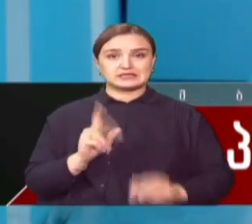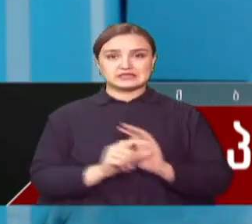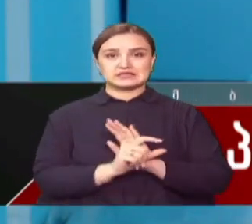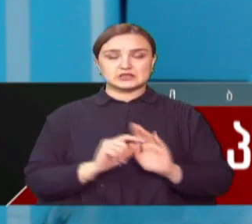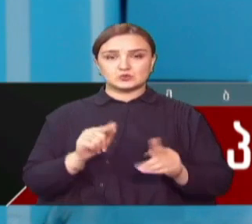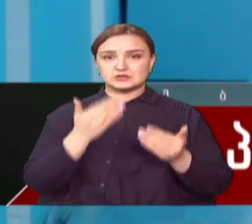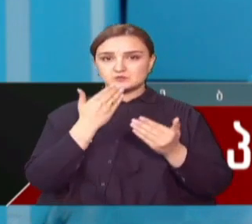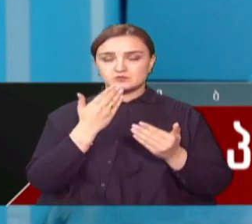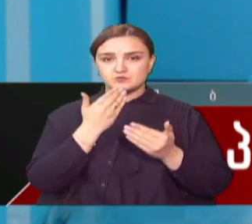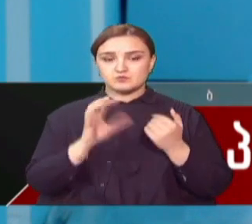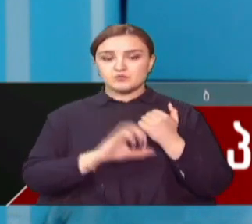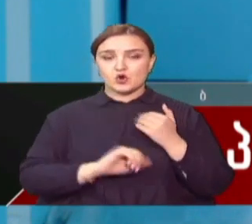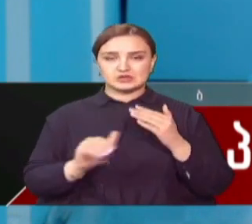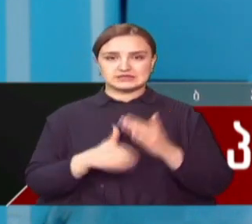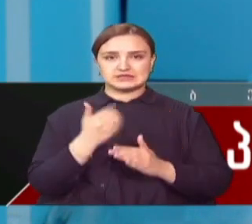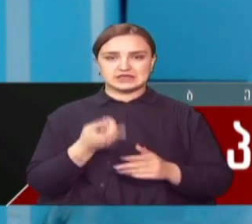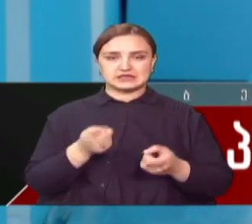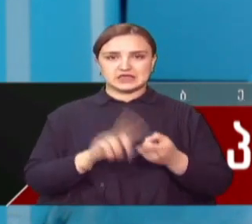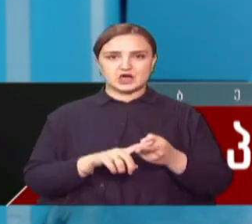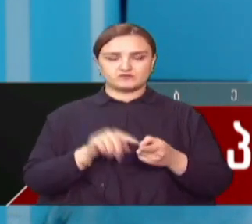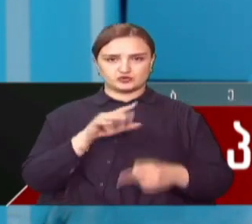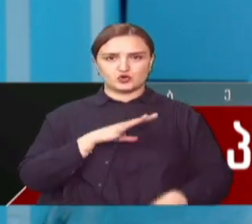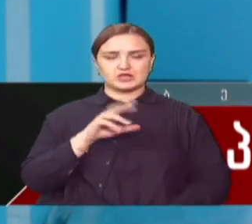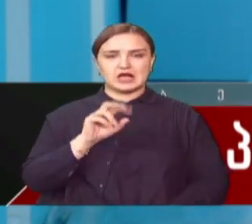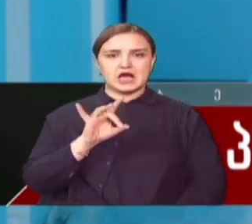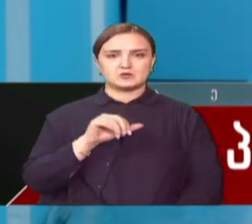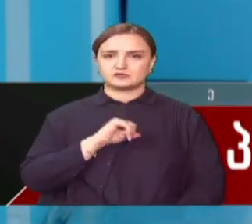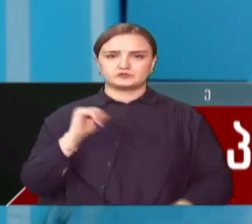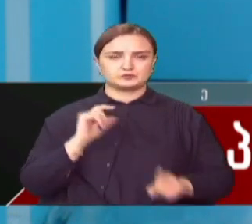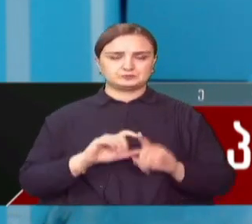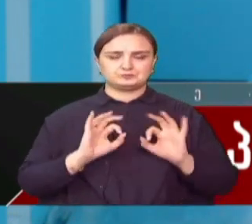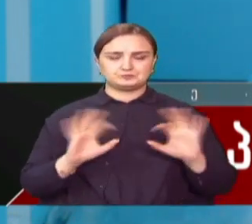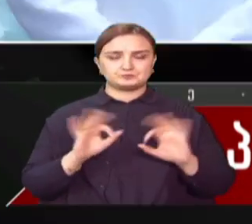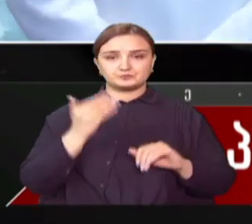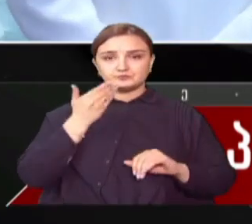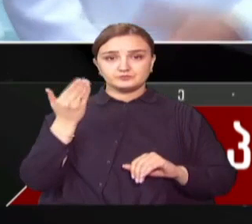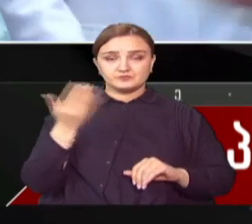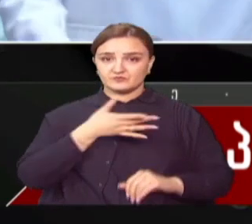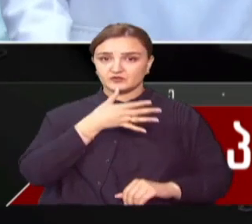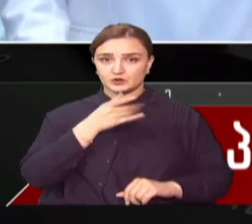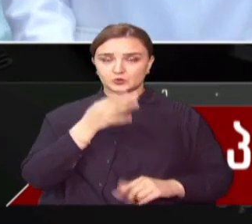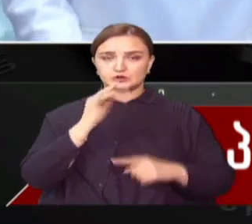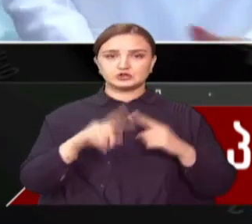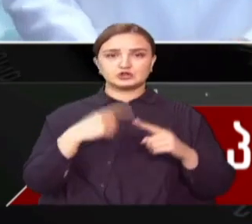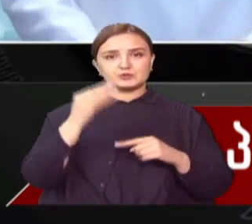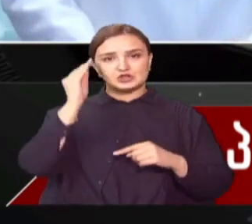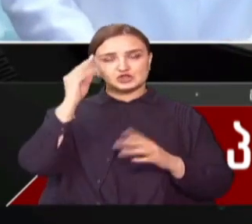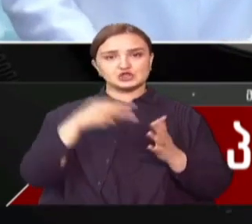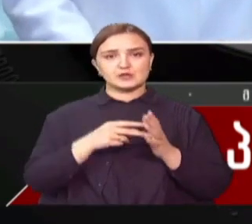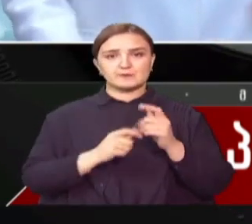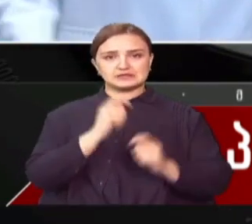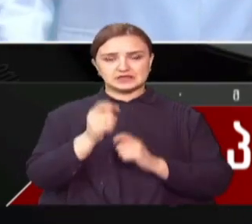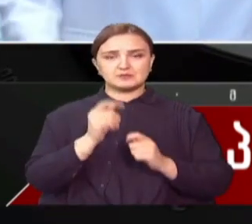ბოლო სიახლე, რომელთან დაკავშირებით აქცენტი ქონდა, როგორც ირაკლი ღარიბაშვილს თავად გამოსვლისას, ასევე შემდგომ უკვე შეფასებებში და